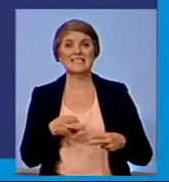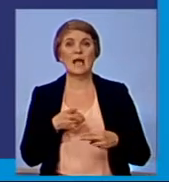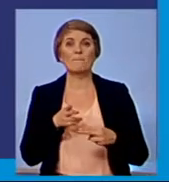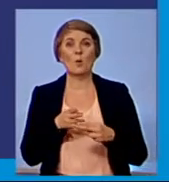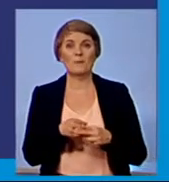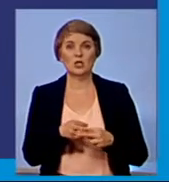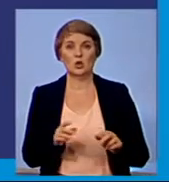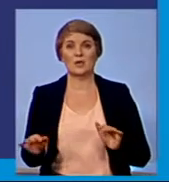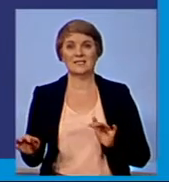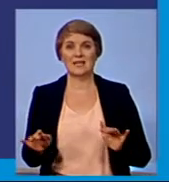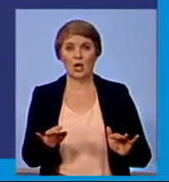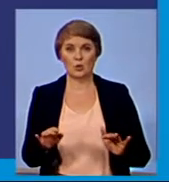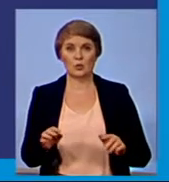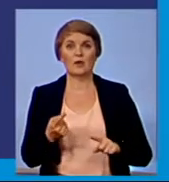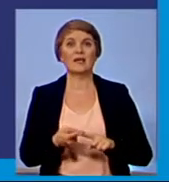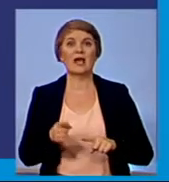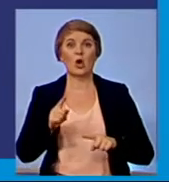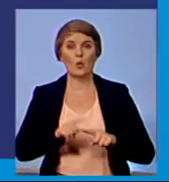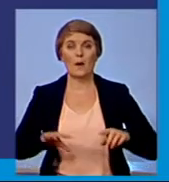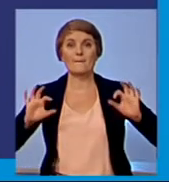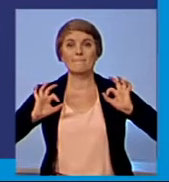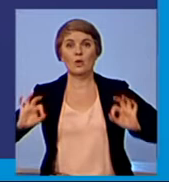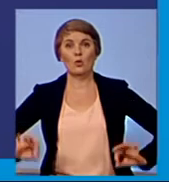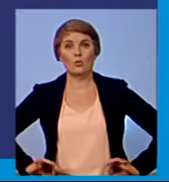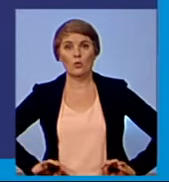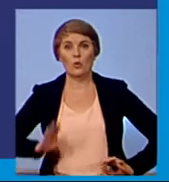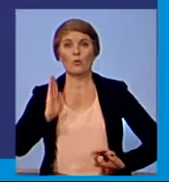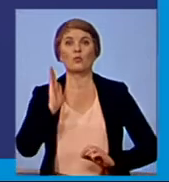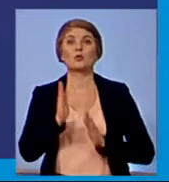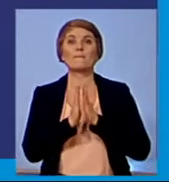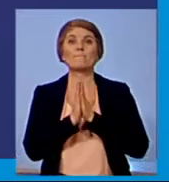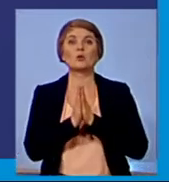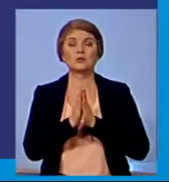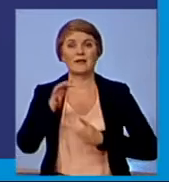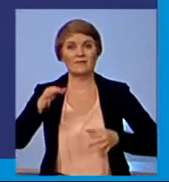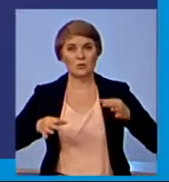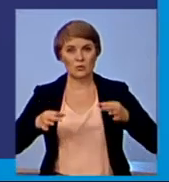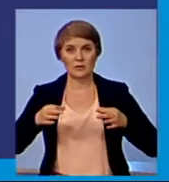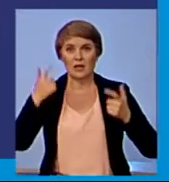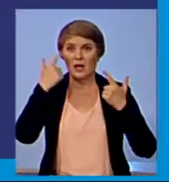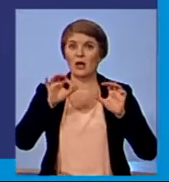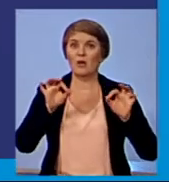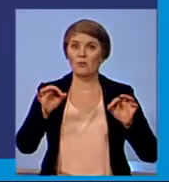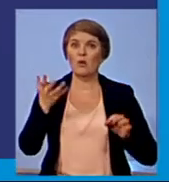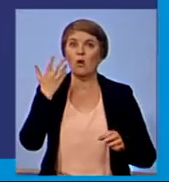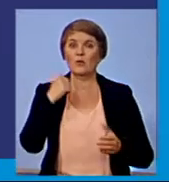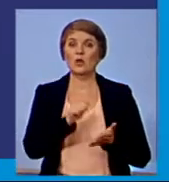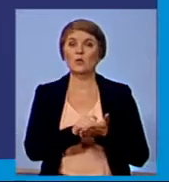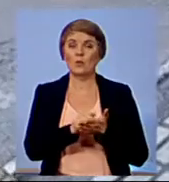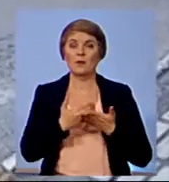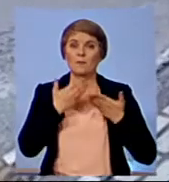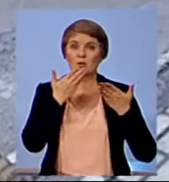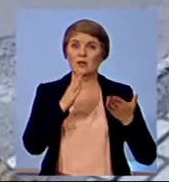заходу, яку прокурор проситиме в суді, я зможу повідомити вже після того, як документом буде ознайомлена сама підозрювана, а також її